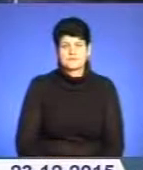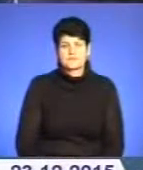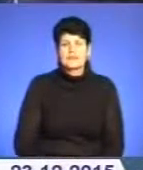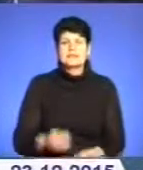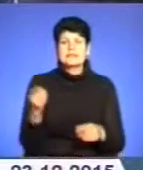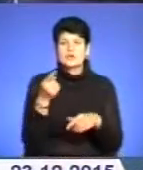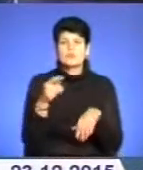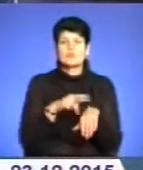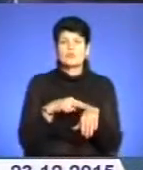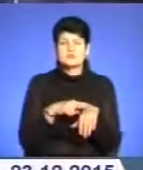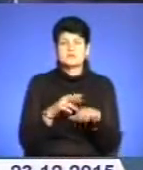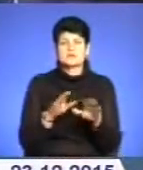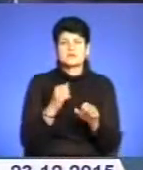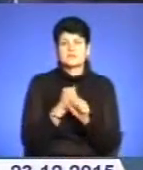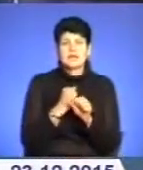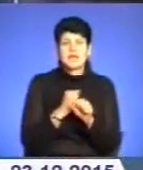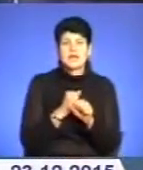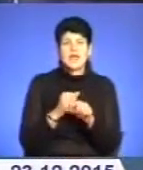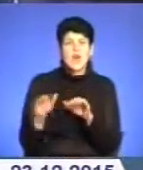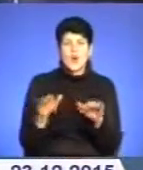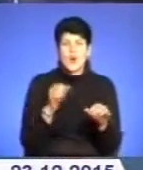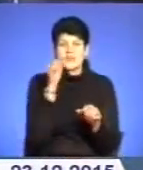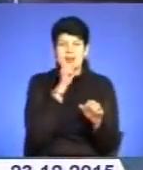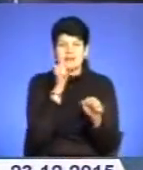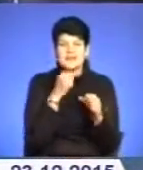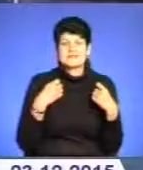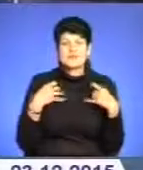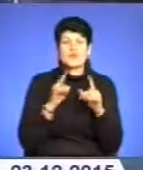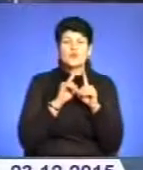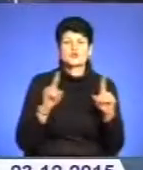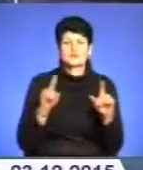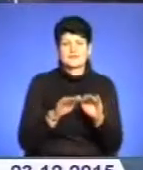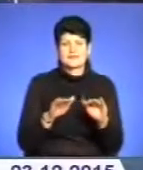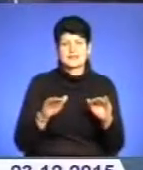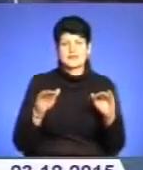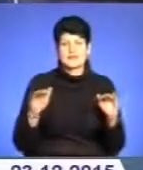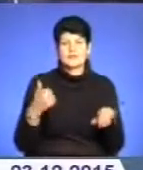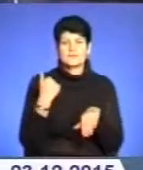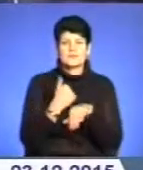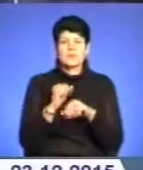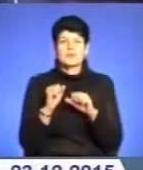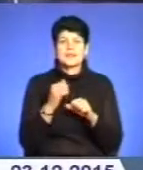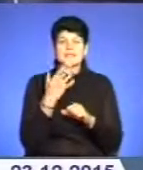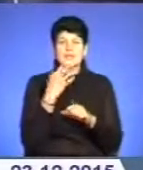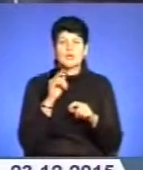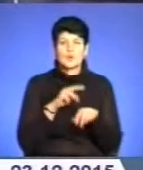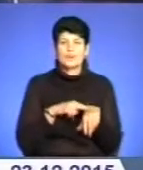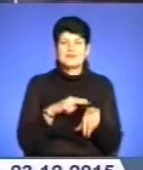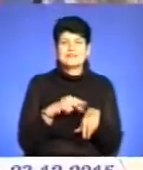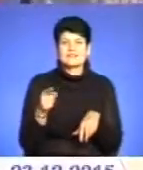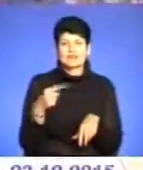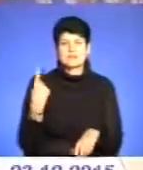Тернопільські поліцейські влаштували льодяне свято для особливих дітей. Відеоматеріал сектору комунікації Головного управління Національної поліції України в